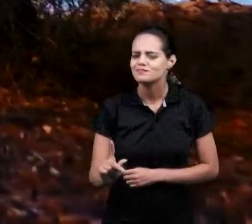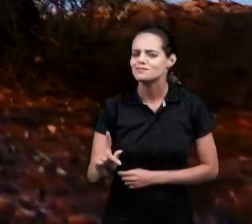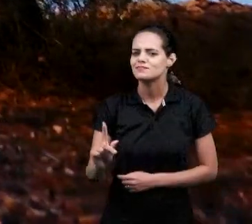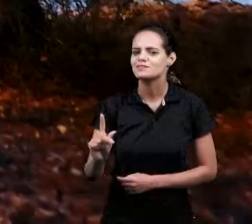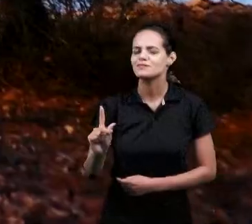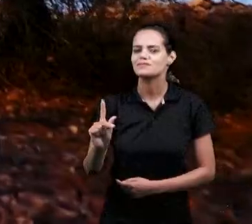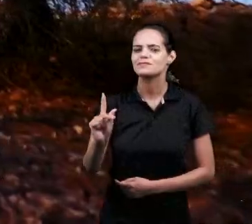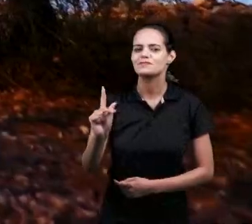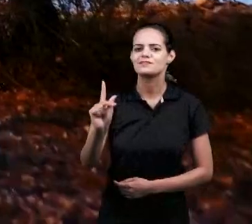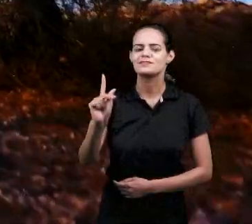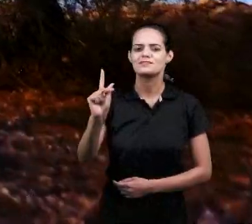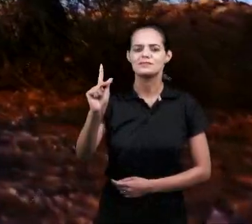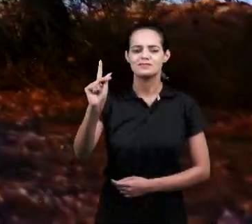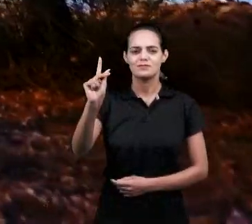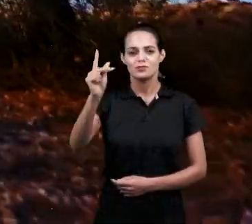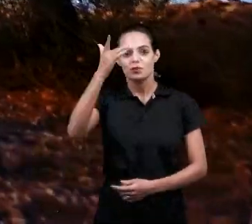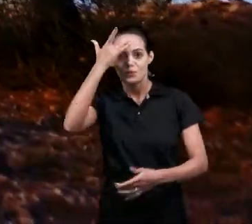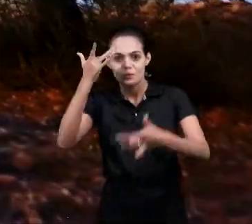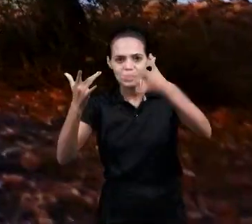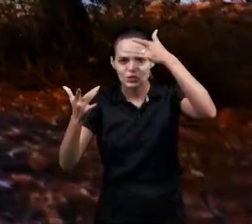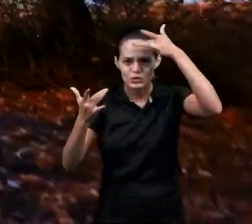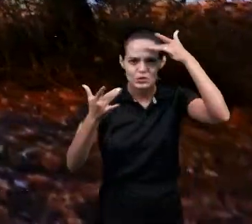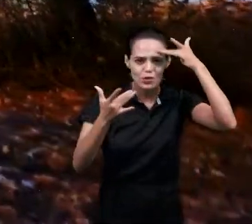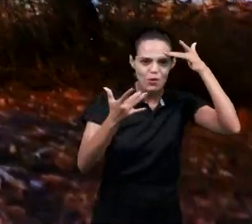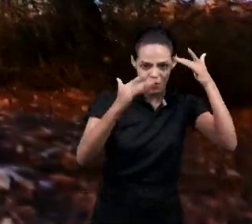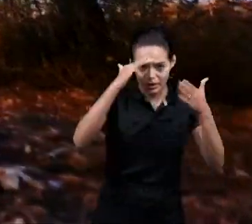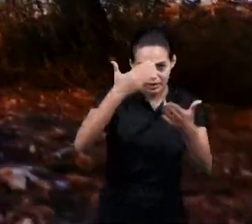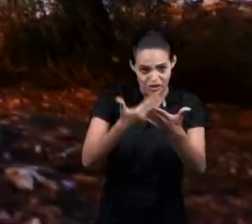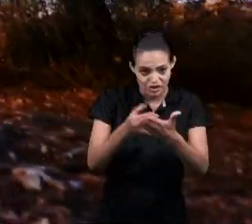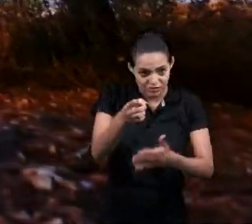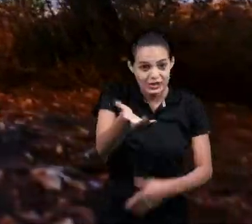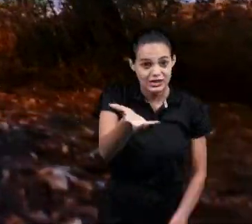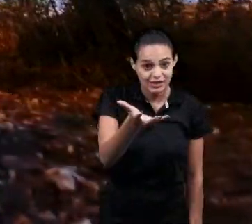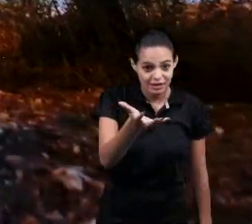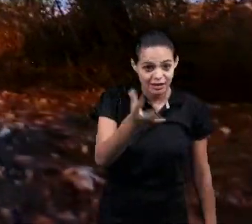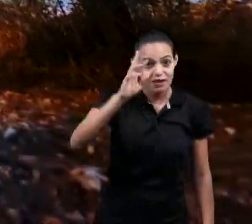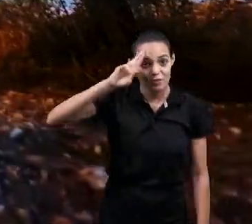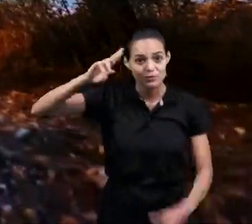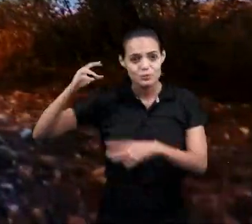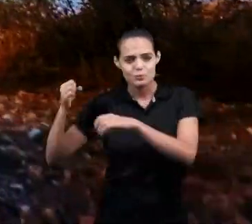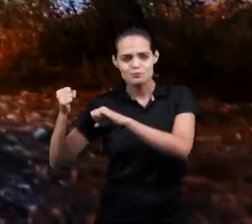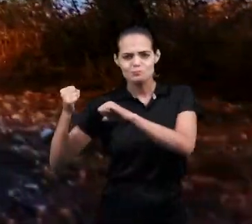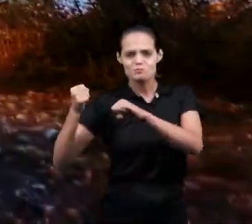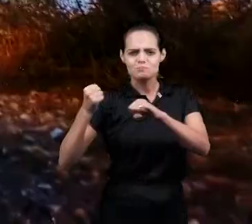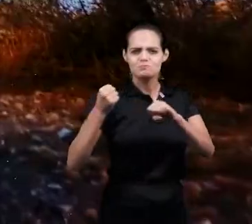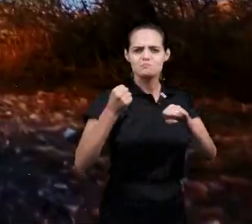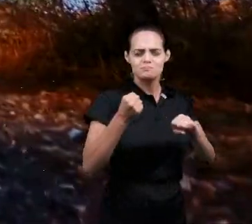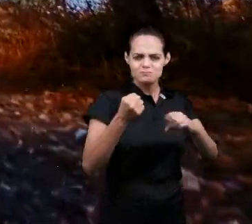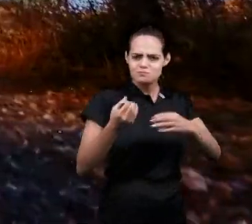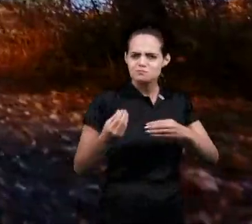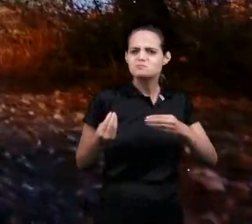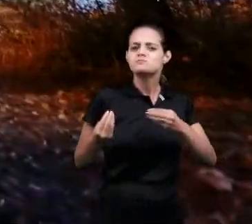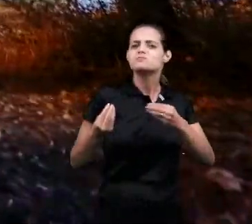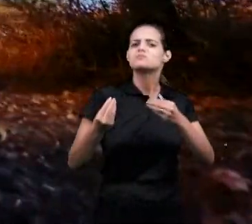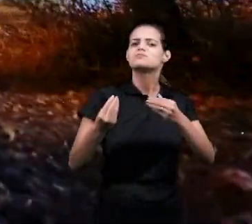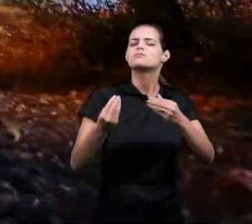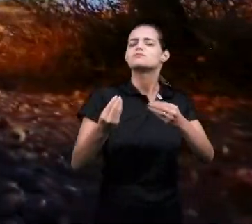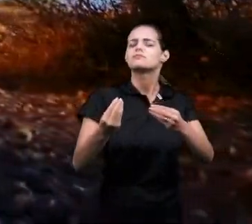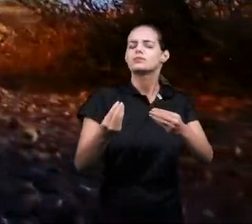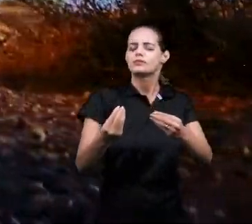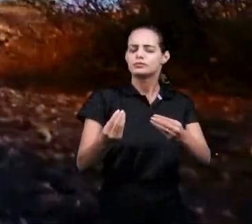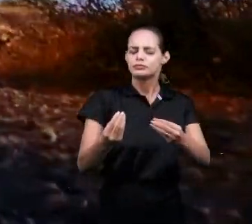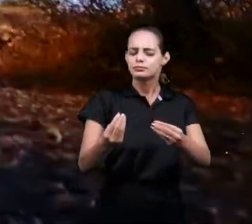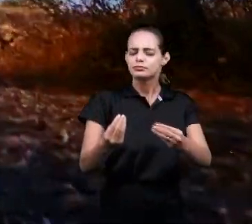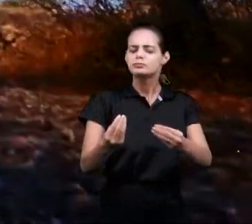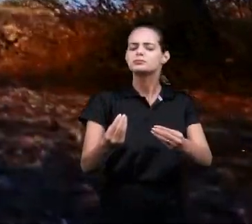infinito e é dado a todo aquele que te crê.